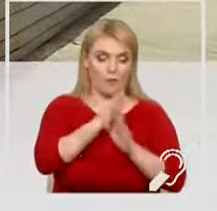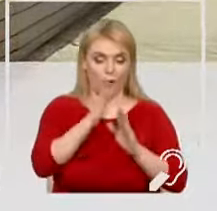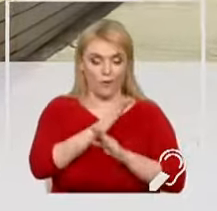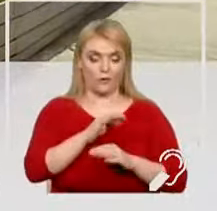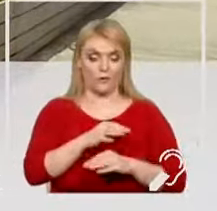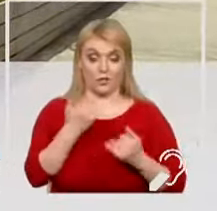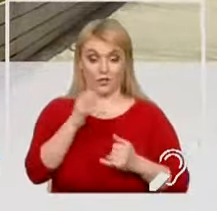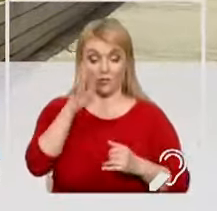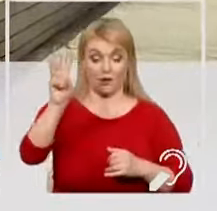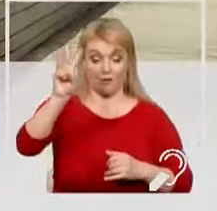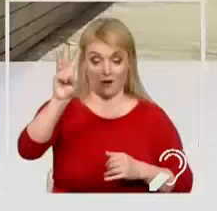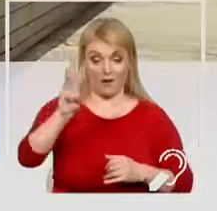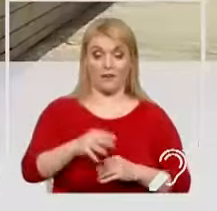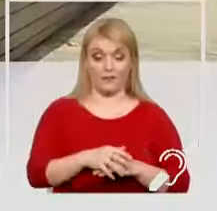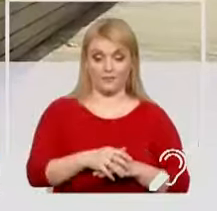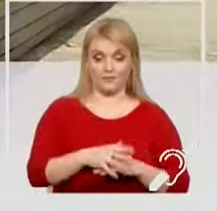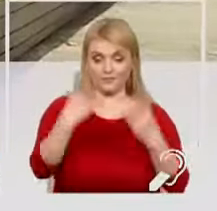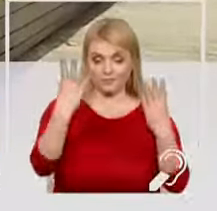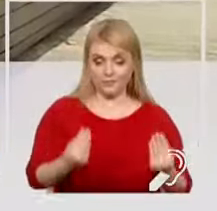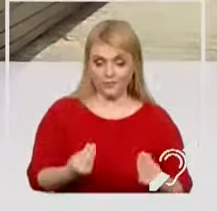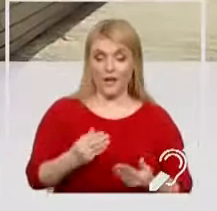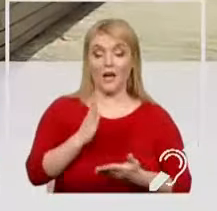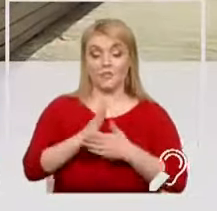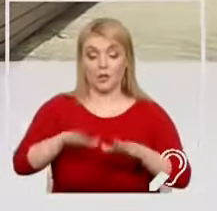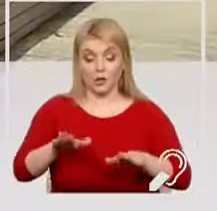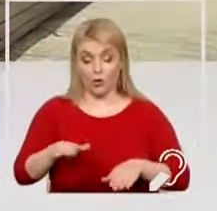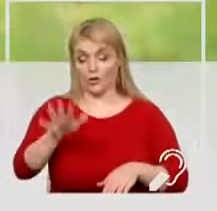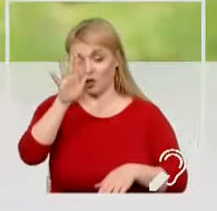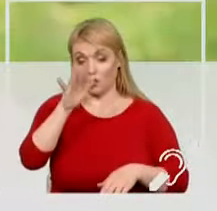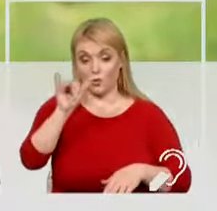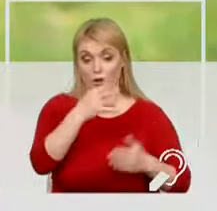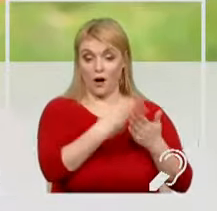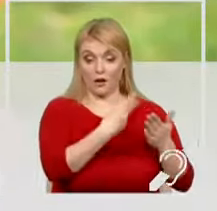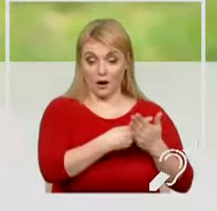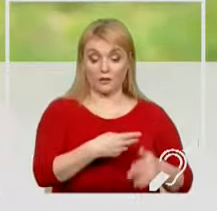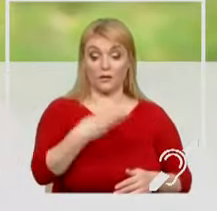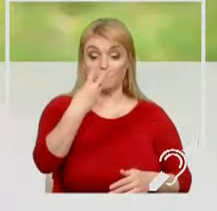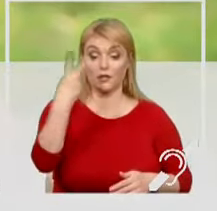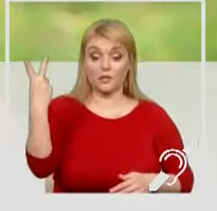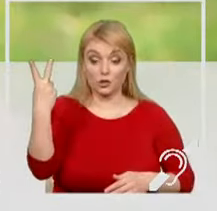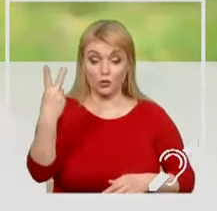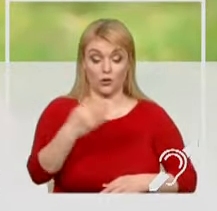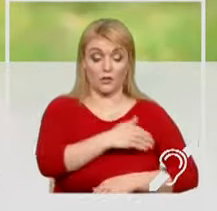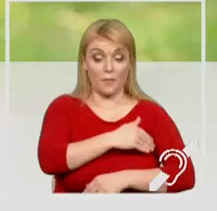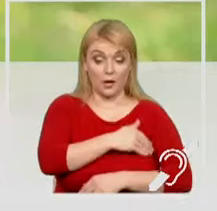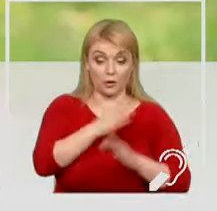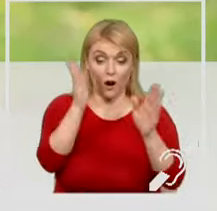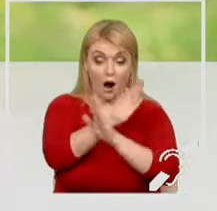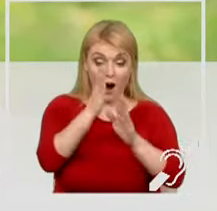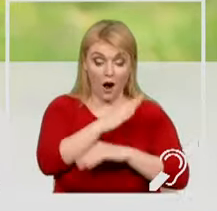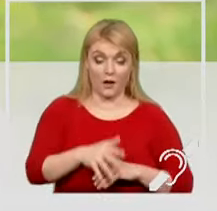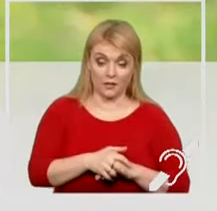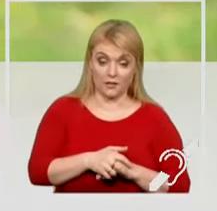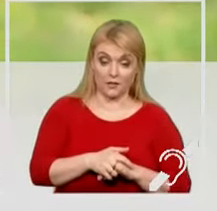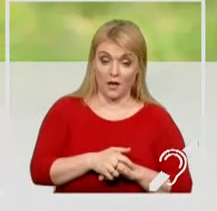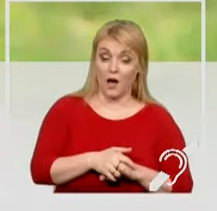Este în jur de ora 15:00, iar în unele zone din Chișinău termometrele arată chiar și 32 de grade Celsius. Deși